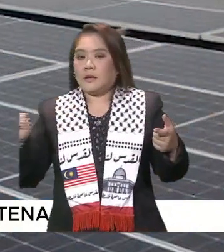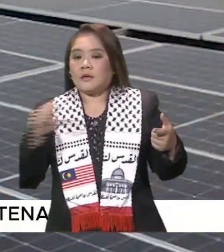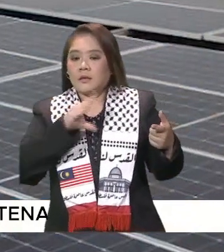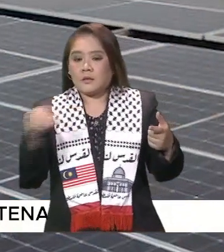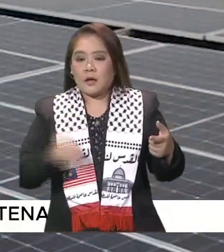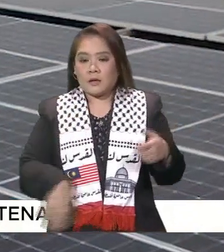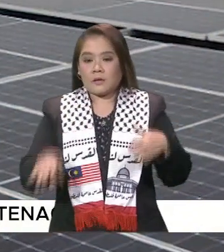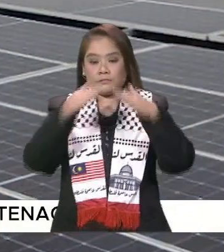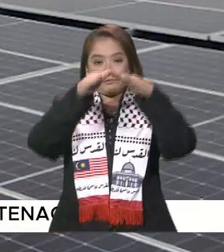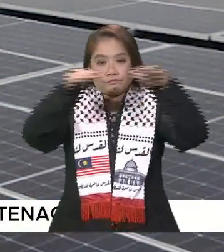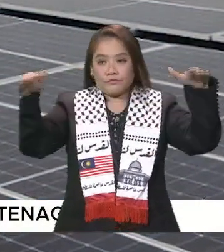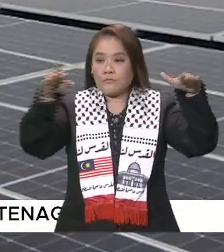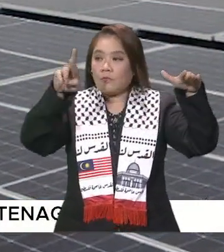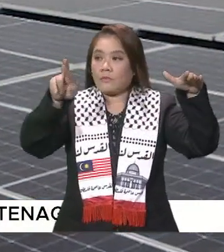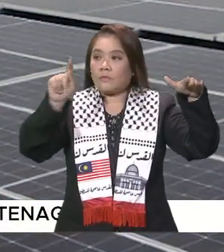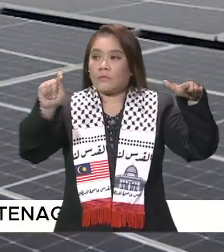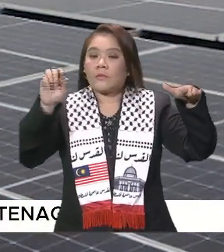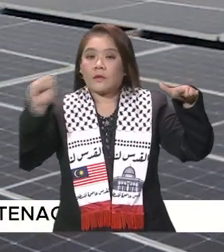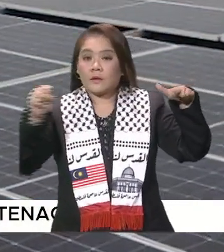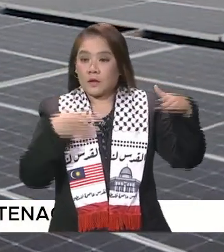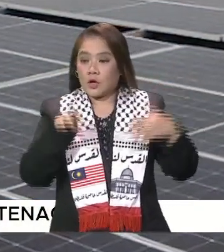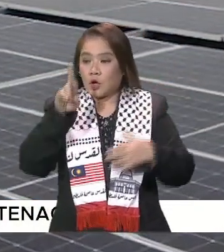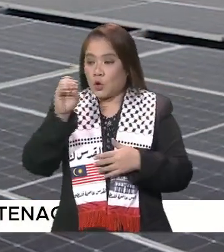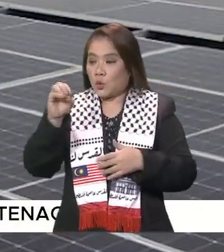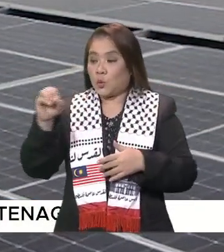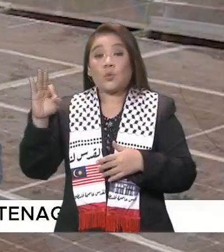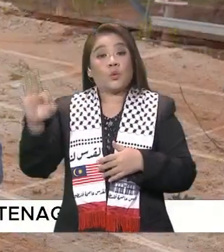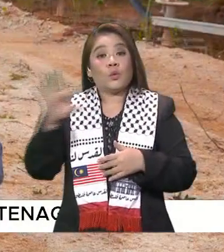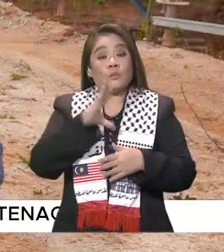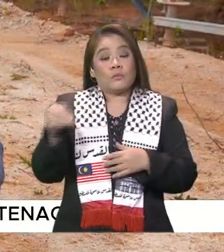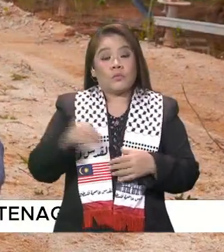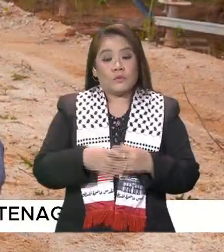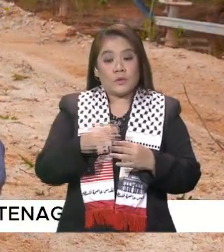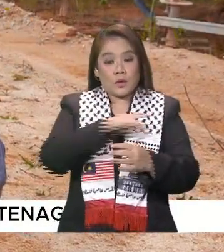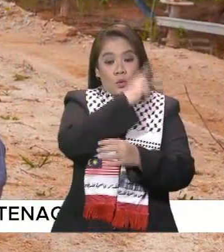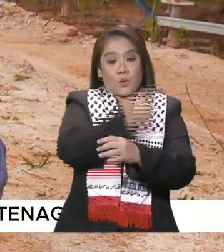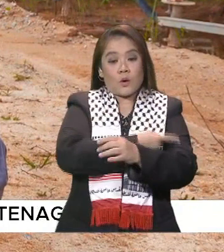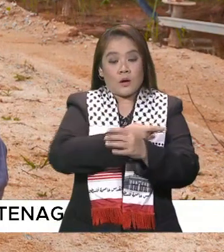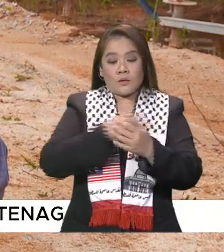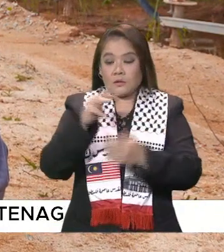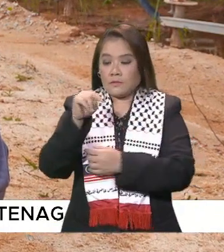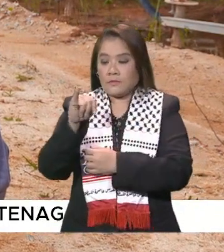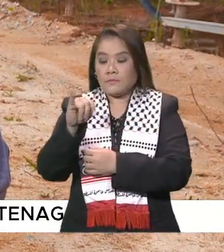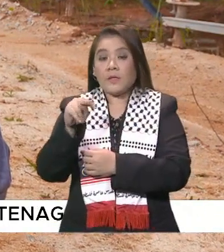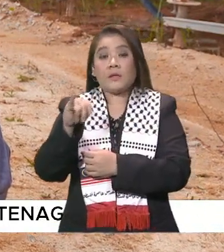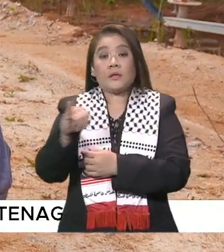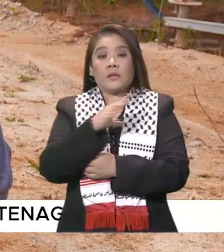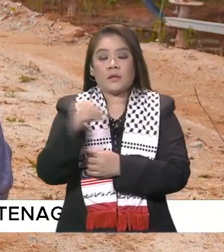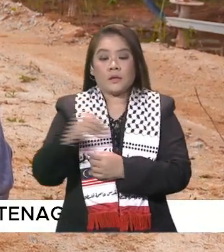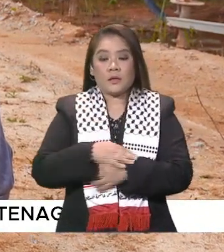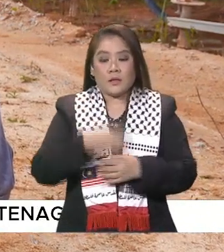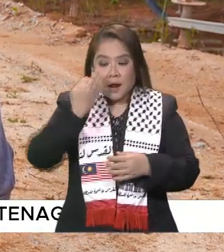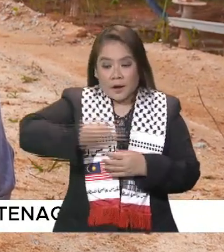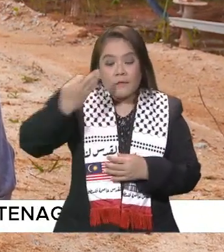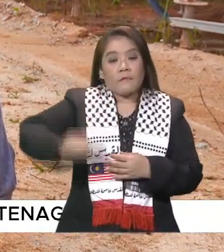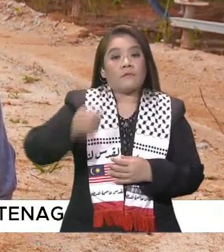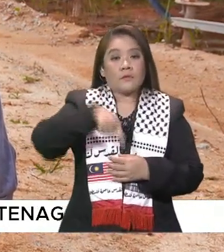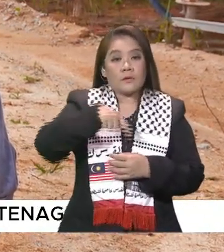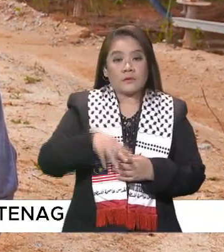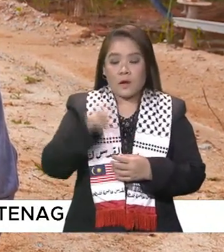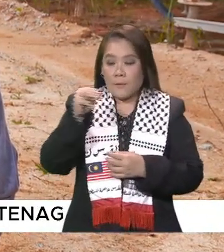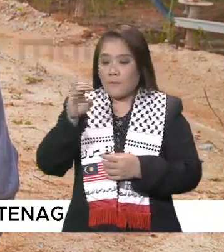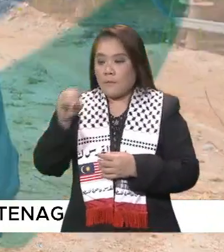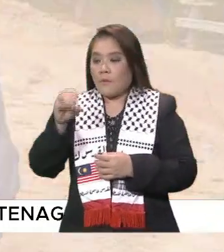Rooftop Solar RTS serta penjanaan kuasa mini hidro dan pemasangan infrastruktur mobiliti